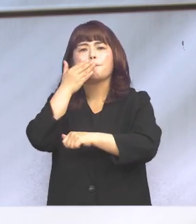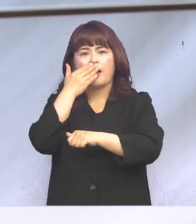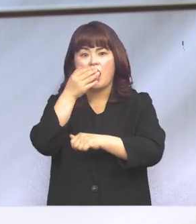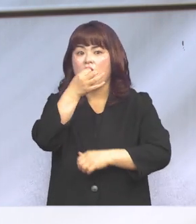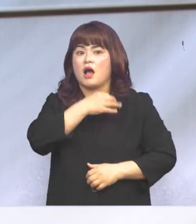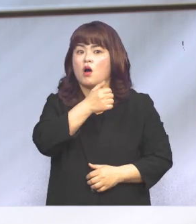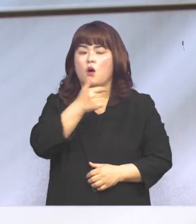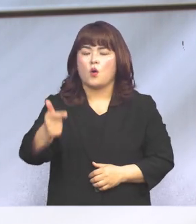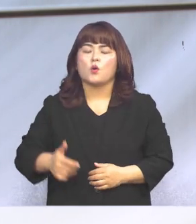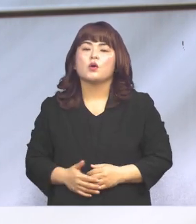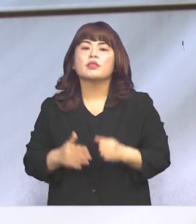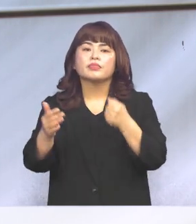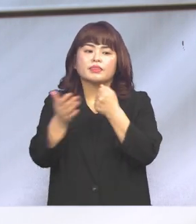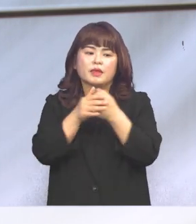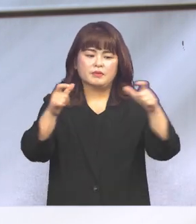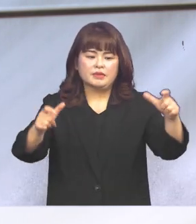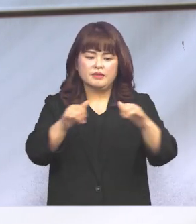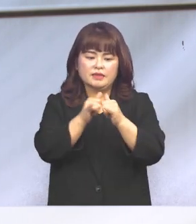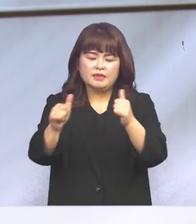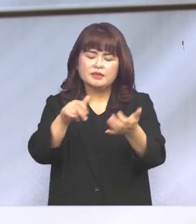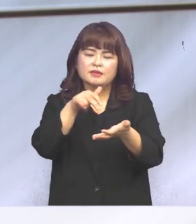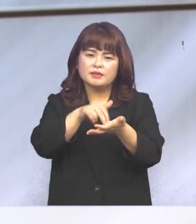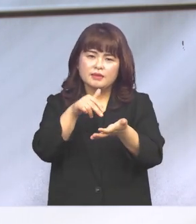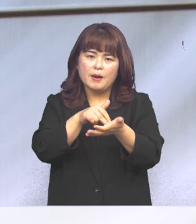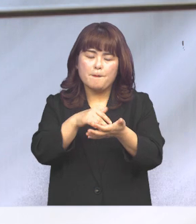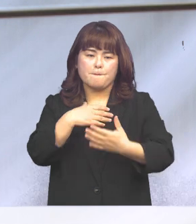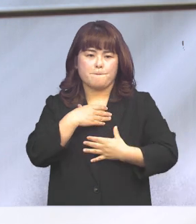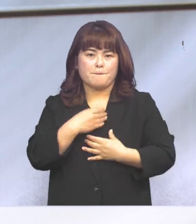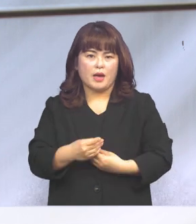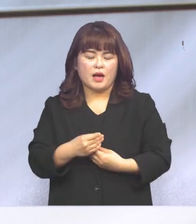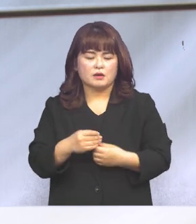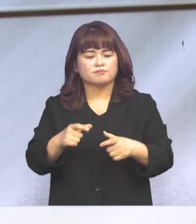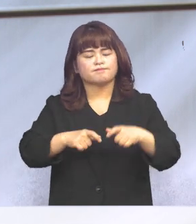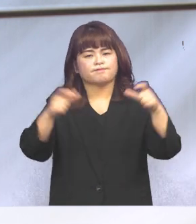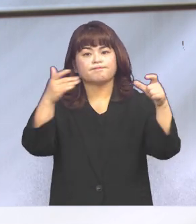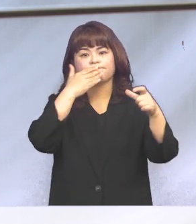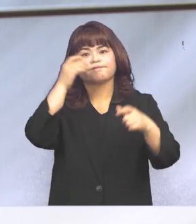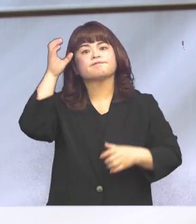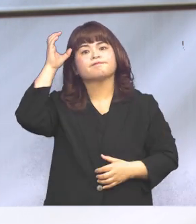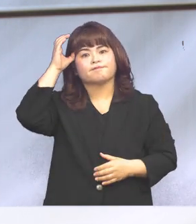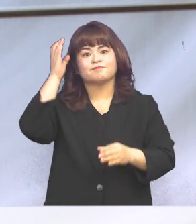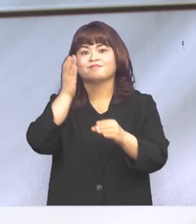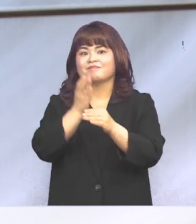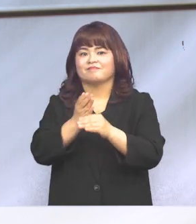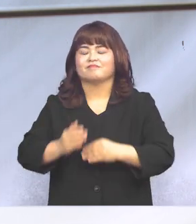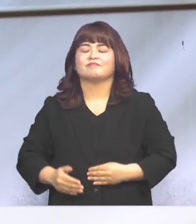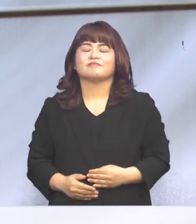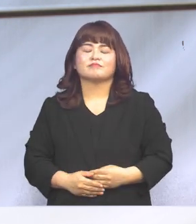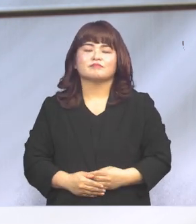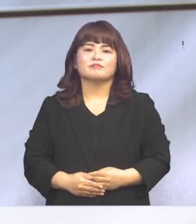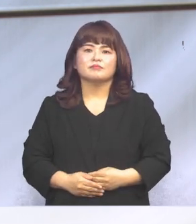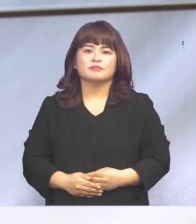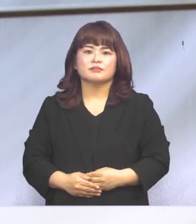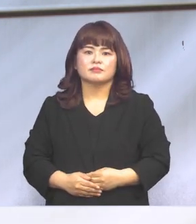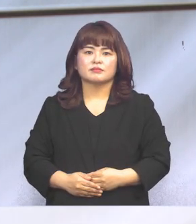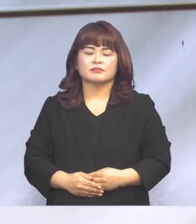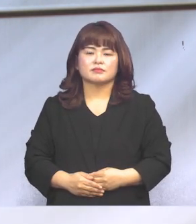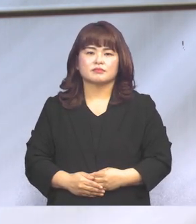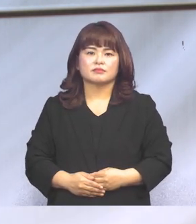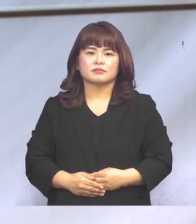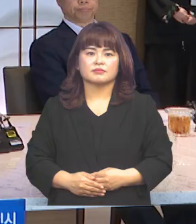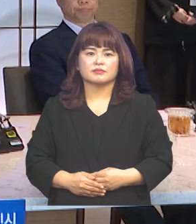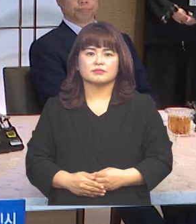효과가 있기 때문에 시민들의 교통 편의는 훨씬 증진되지 않을까 이런 판단을